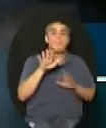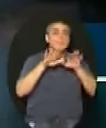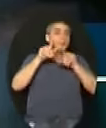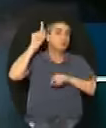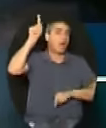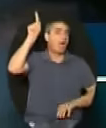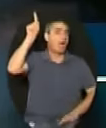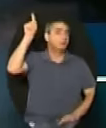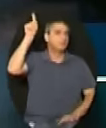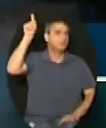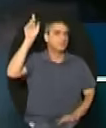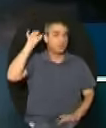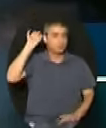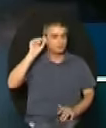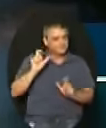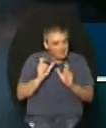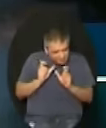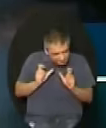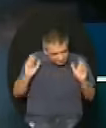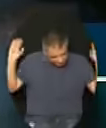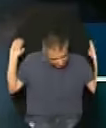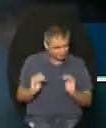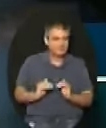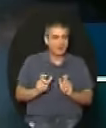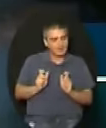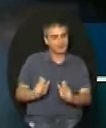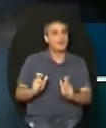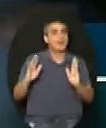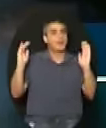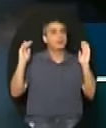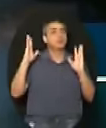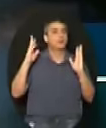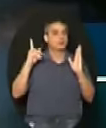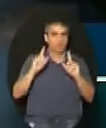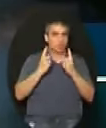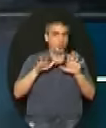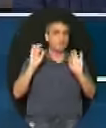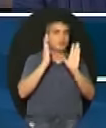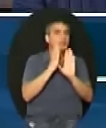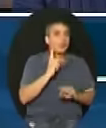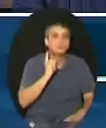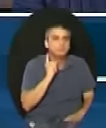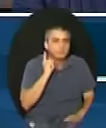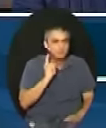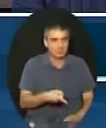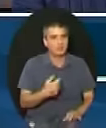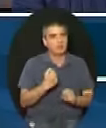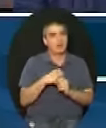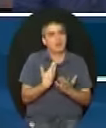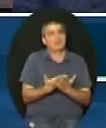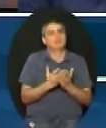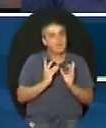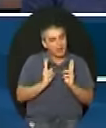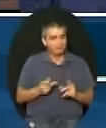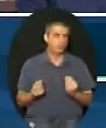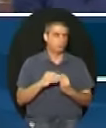ישראל, כדי לנטרל ככל האפשר, כמה שאפשר יותר מתוך תופעת הטרור, היא צריכה גם להציע דרך